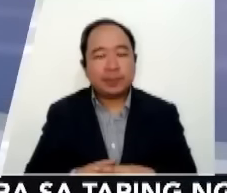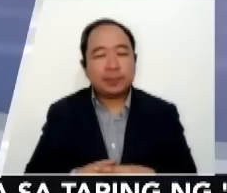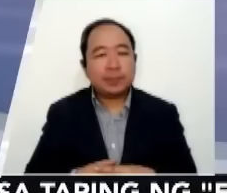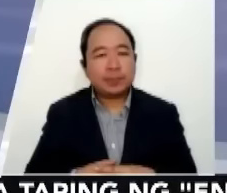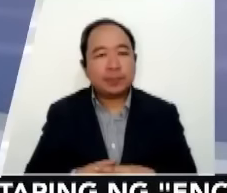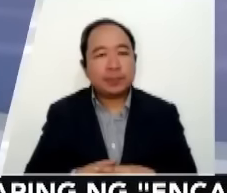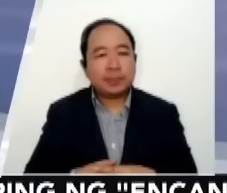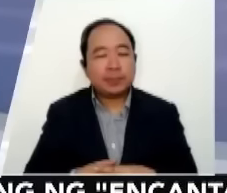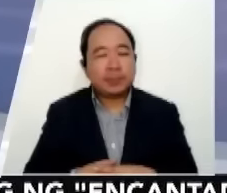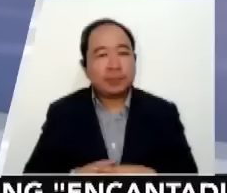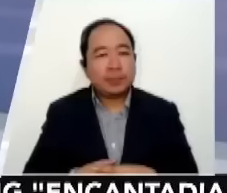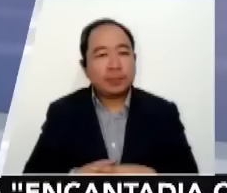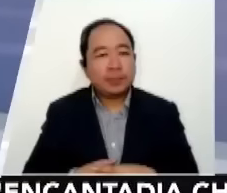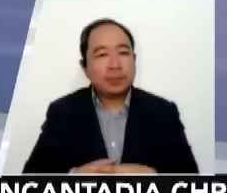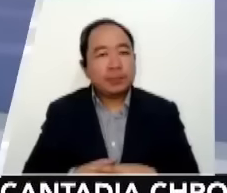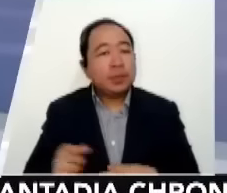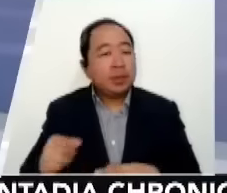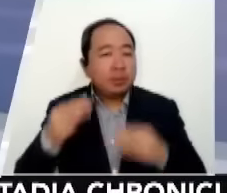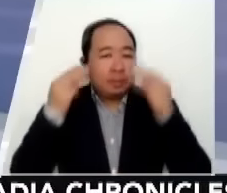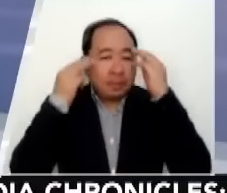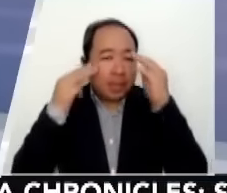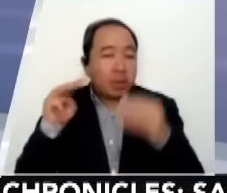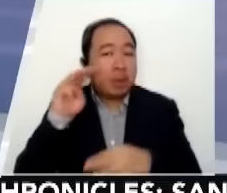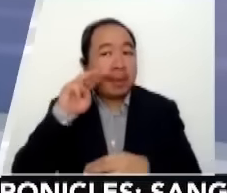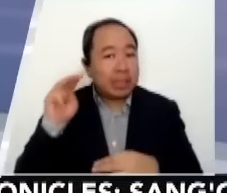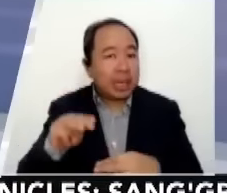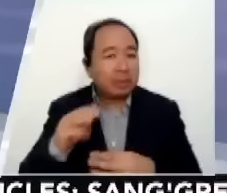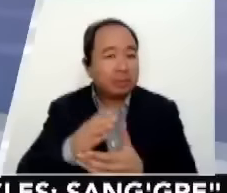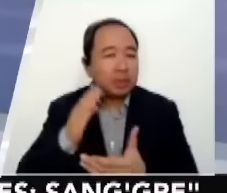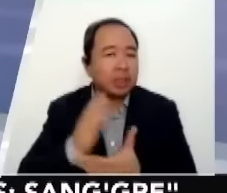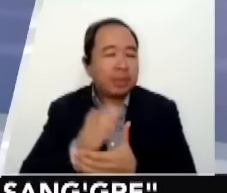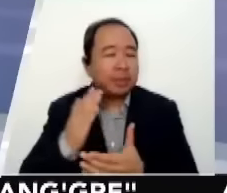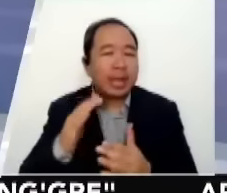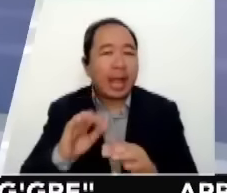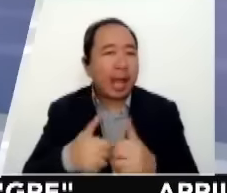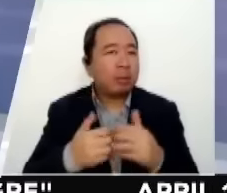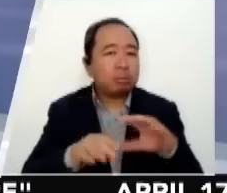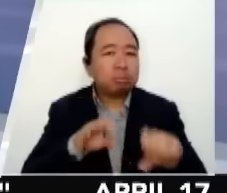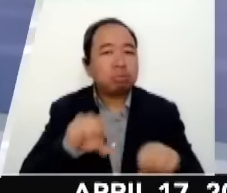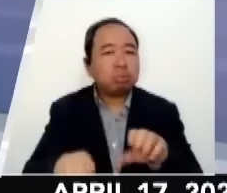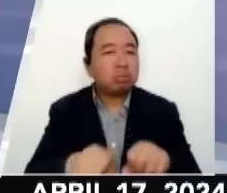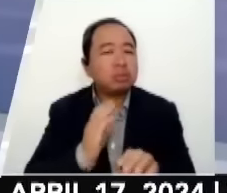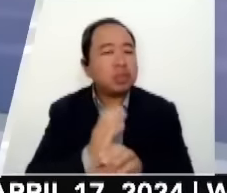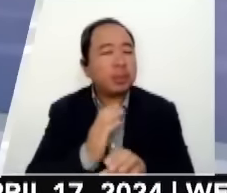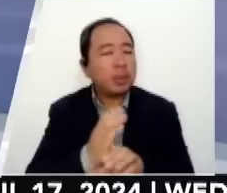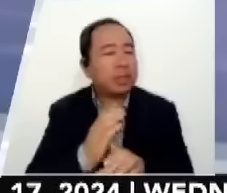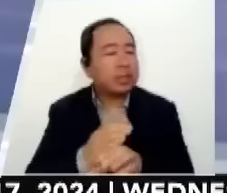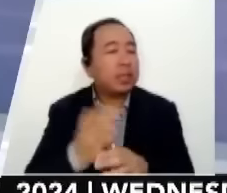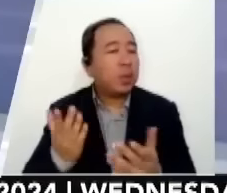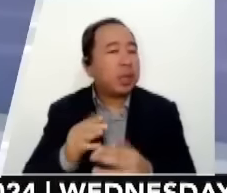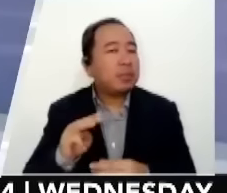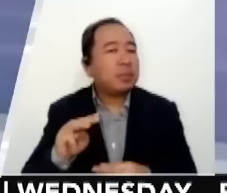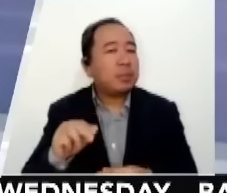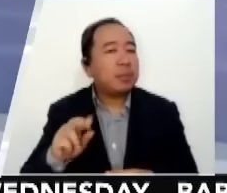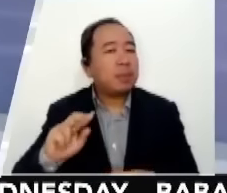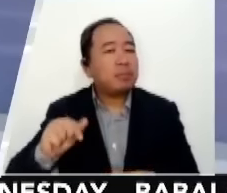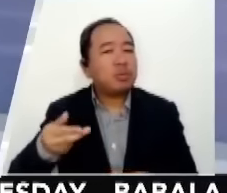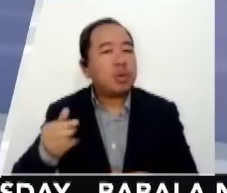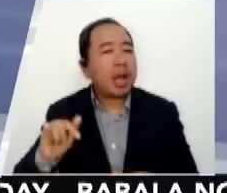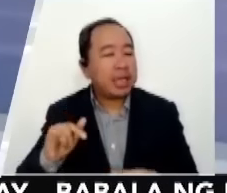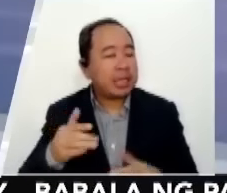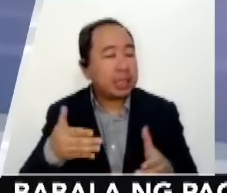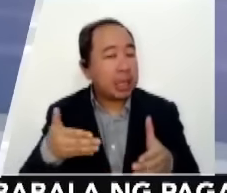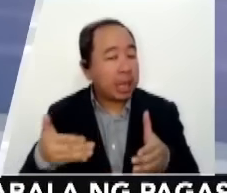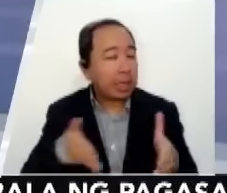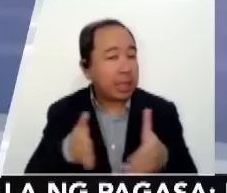Ipinatitigil ng alkalde ng Maynila ang isinagawang clamping ng mga sasakyang nahuli sa Mabuhay Lane at major thoroughfare sa kanilang lungsod.